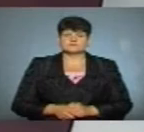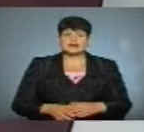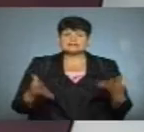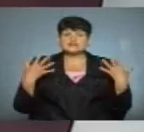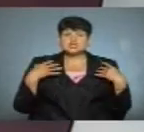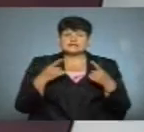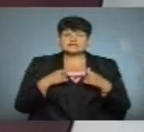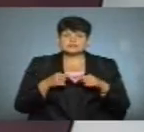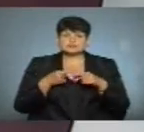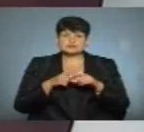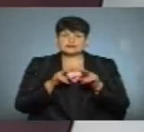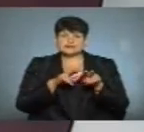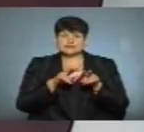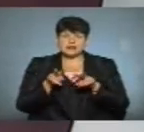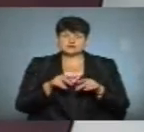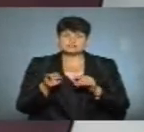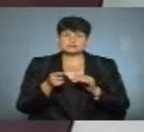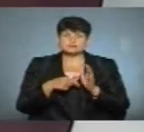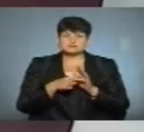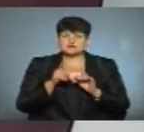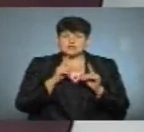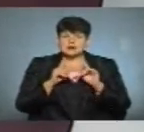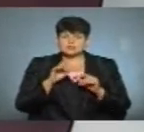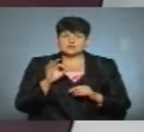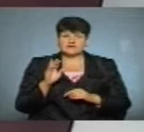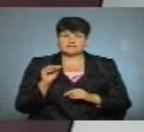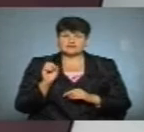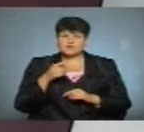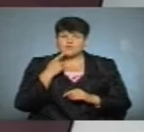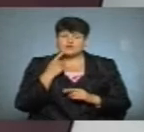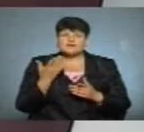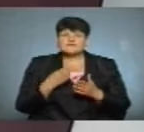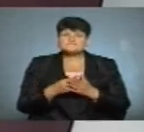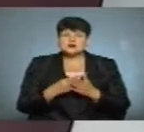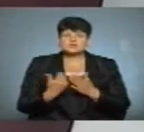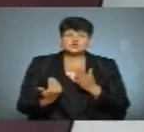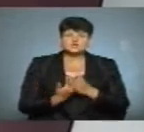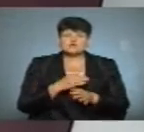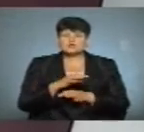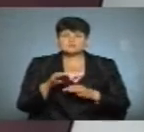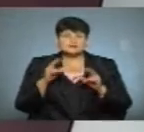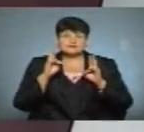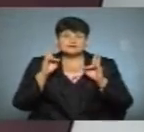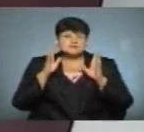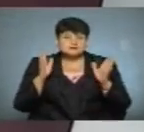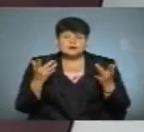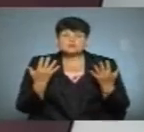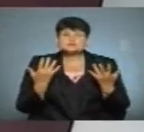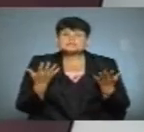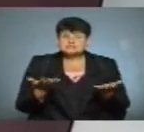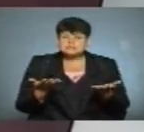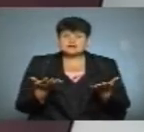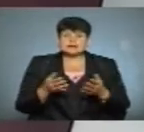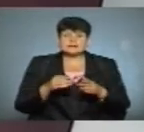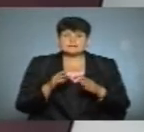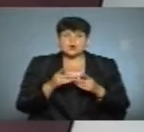Начальник відділу технагляду Тернопільської міськради Олег Вітик каже, яка вартість нової розмітки на вулиці Руській, не знає, оскільки, за його словами,